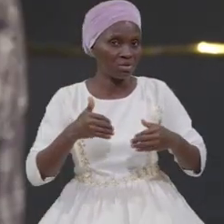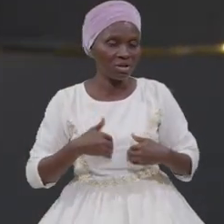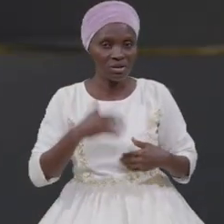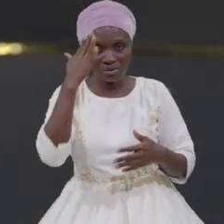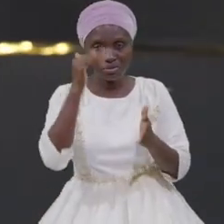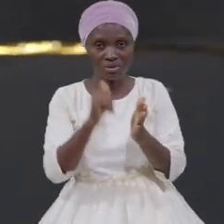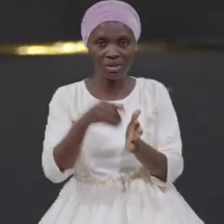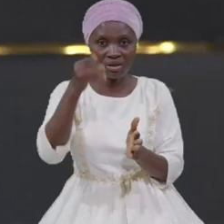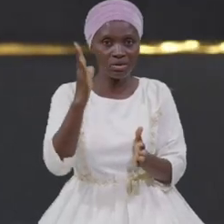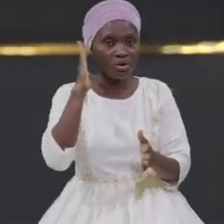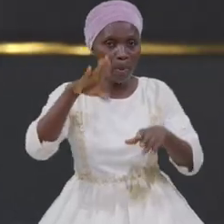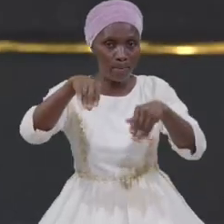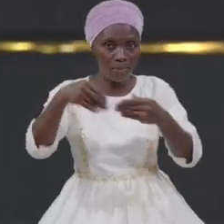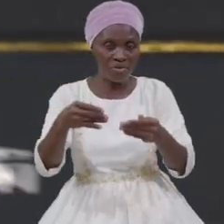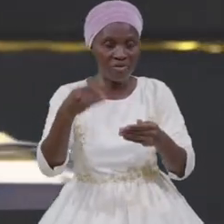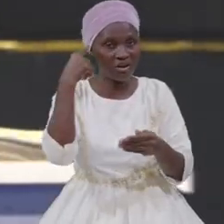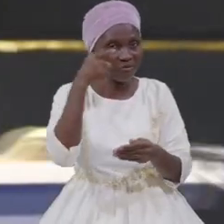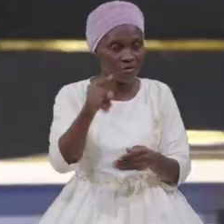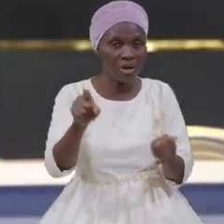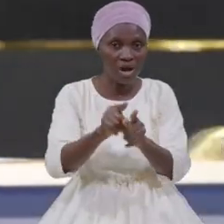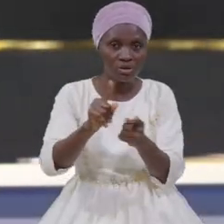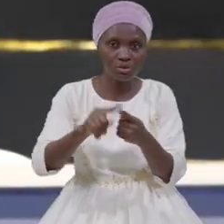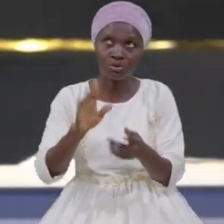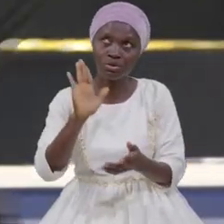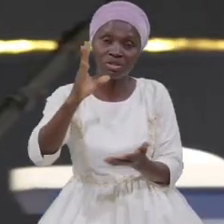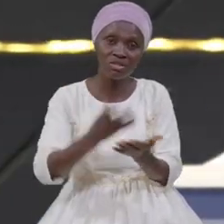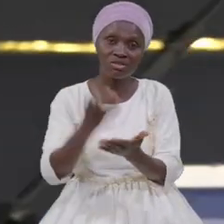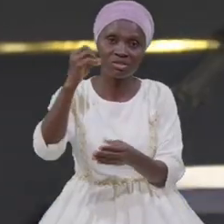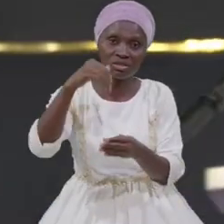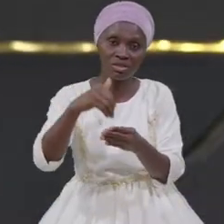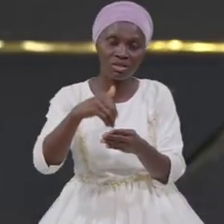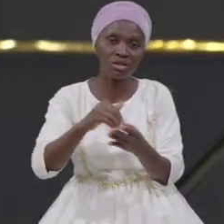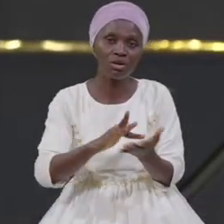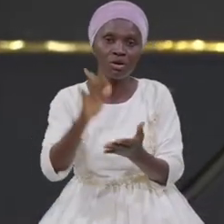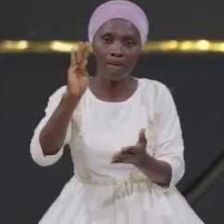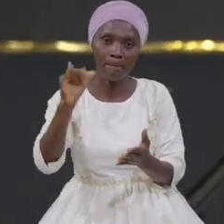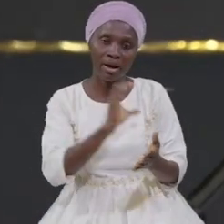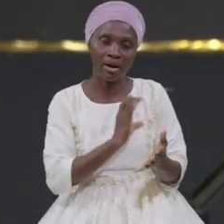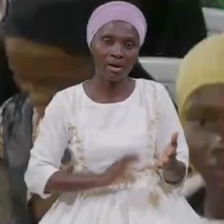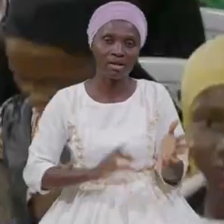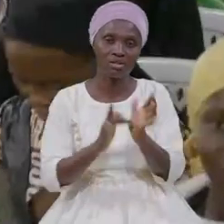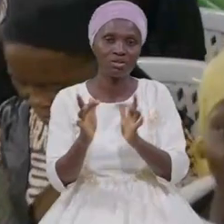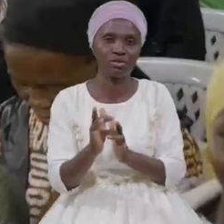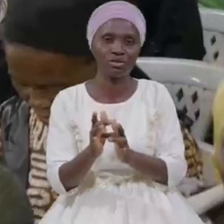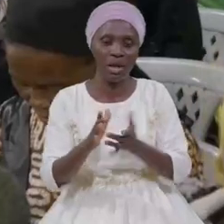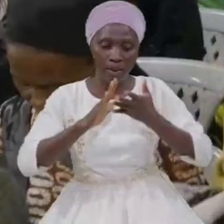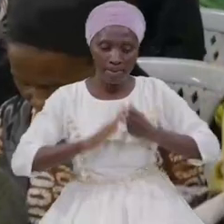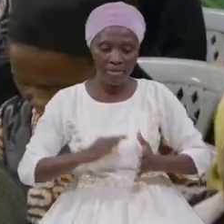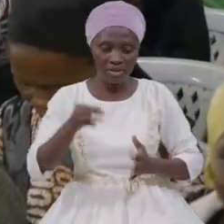en Jésus-Christ, il y a la paix de Dieu. Elle régnera dans ta vie.